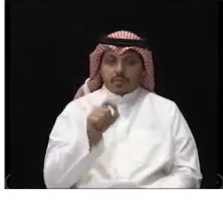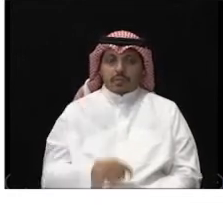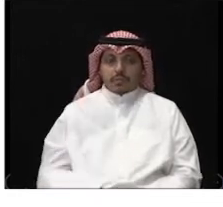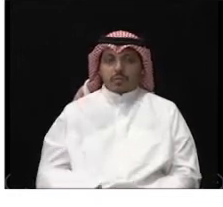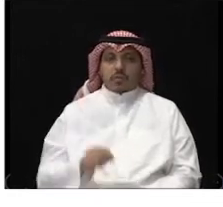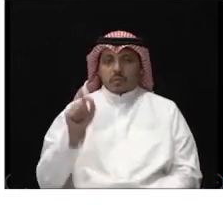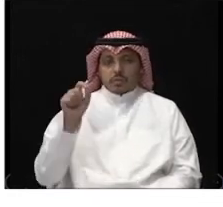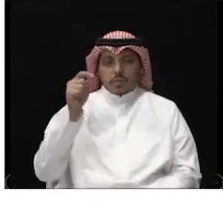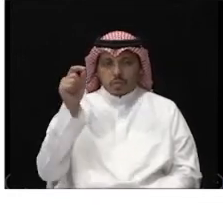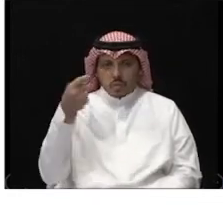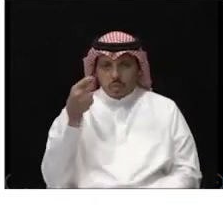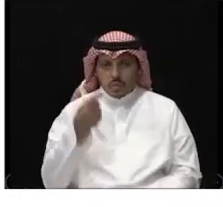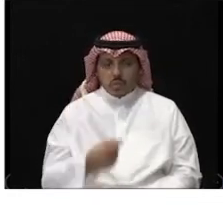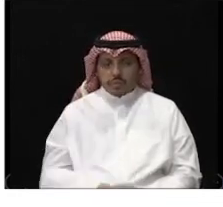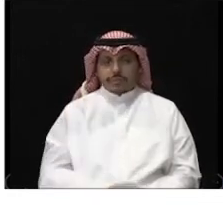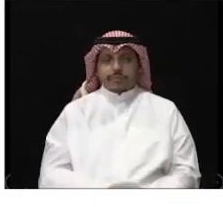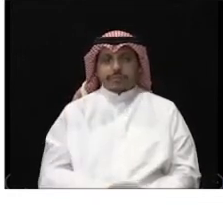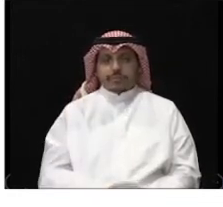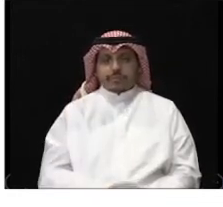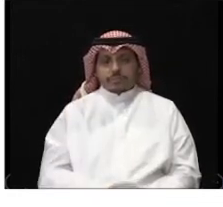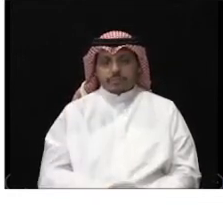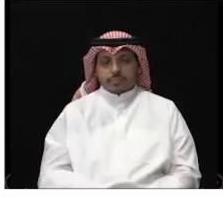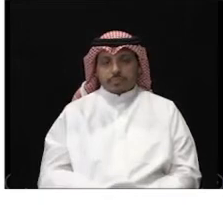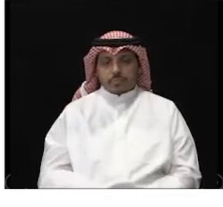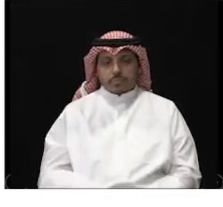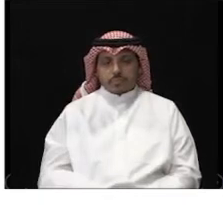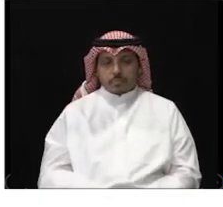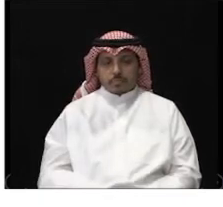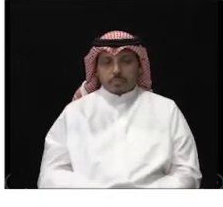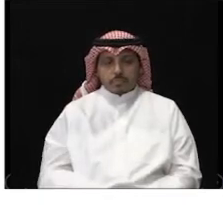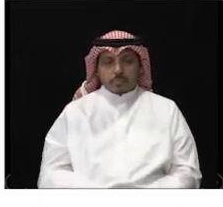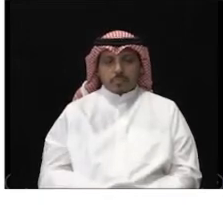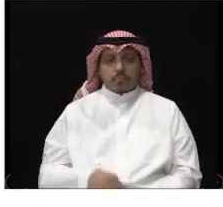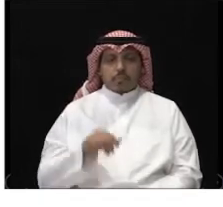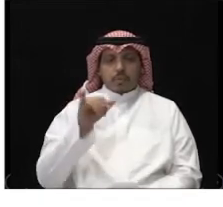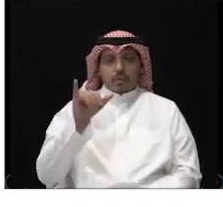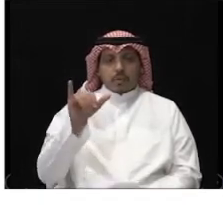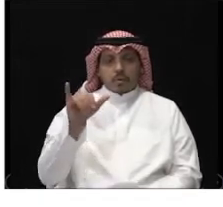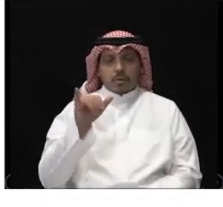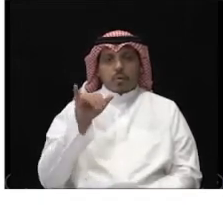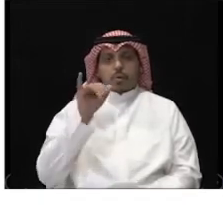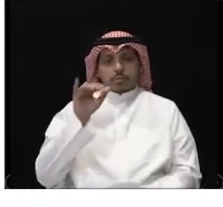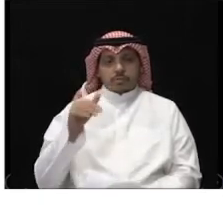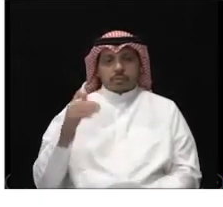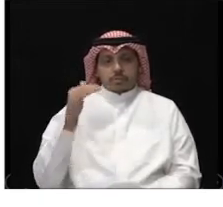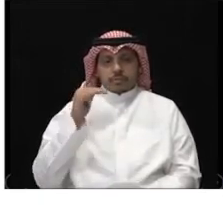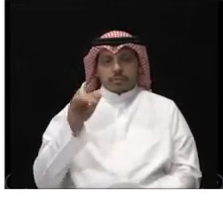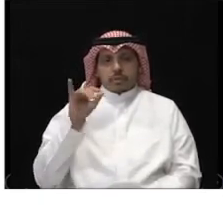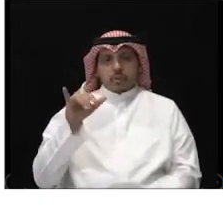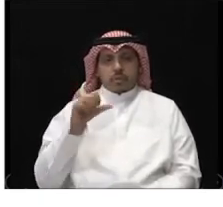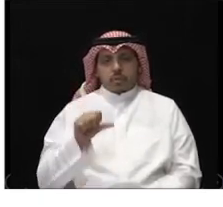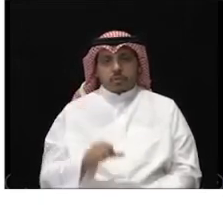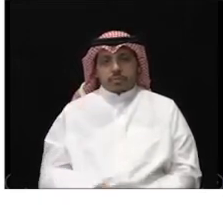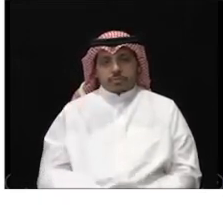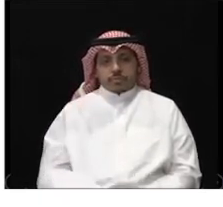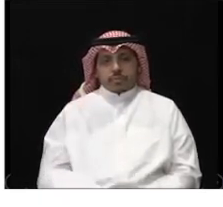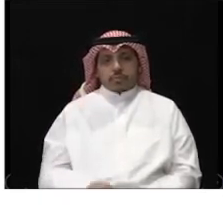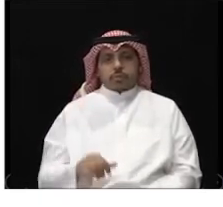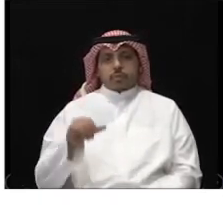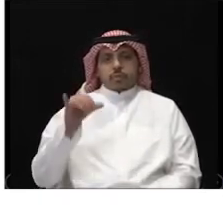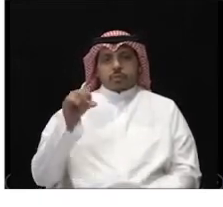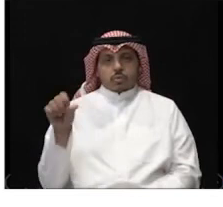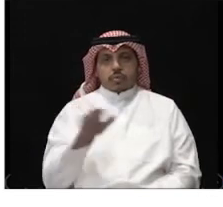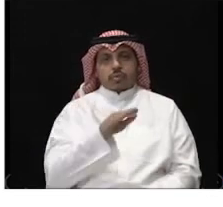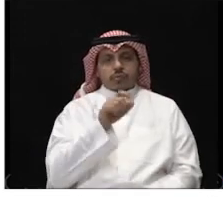يو سيفو، أحسنتم، يو يو يو سيفو، لا نقول يوسفو،